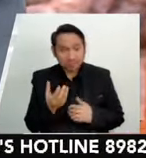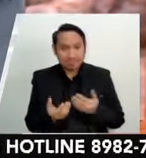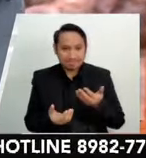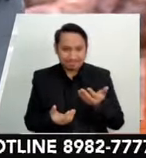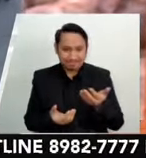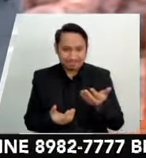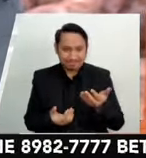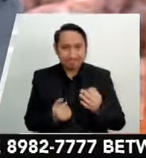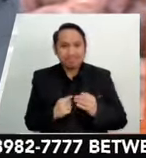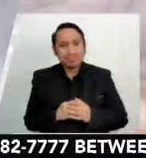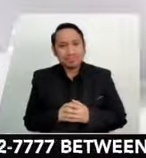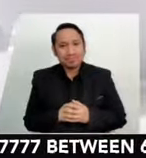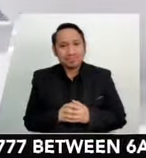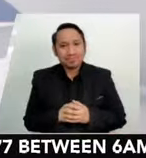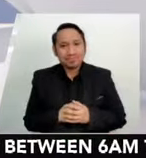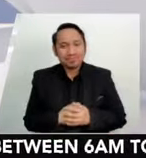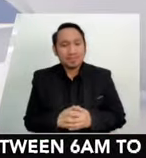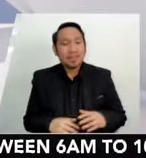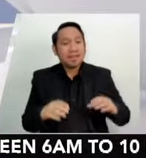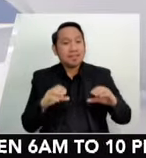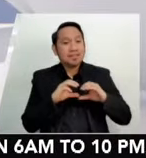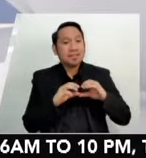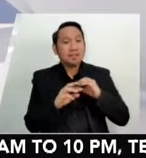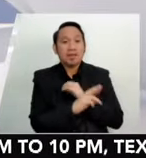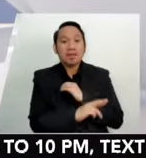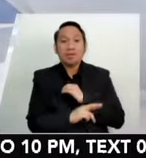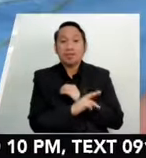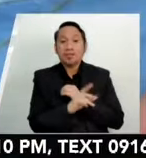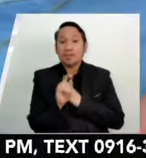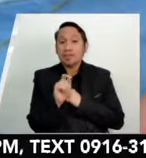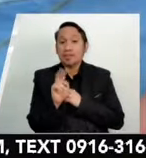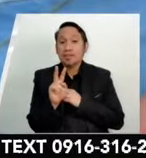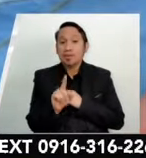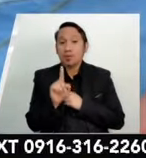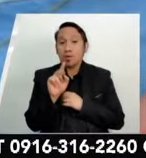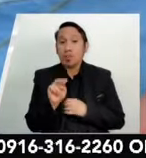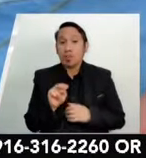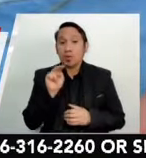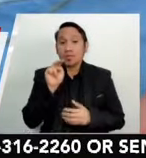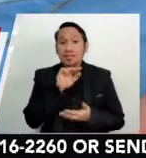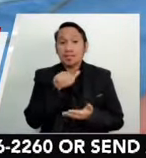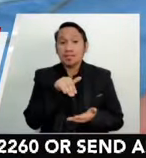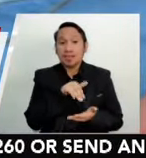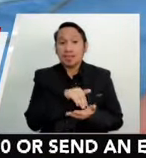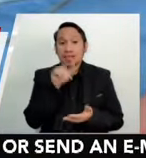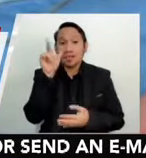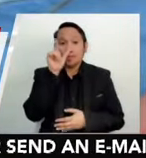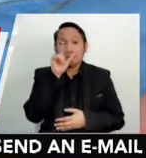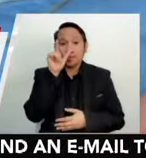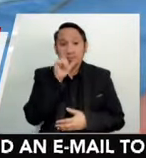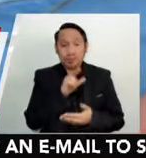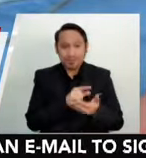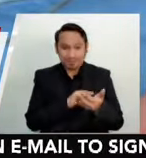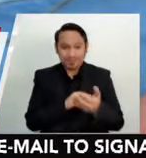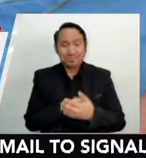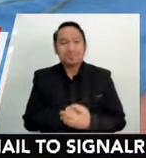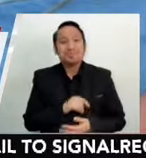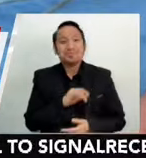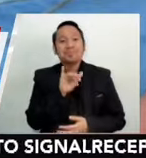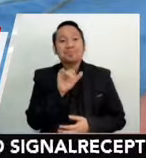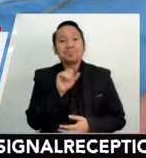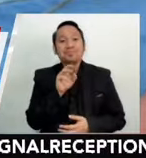Gabriel Galban ng GMA Regional TV 1 North Central Luzon. Jasmine!